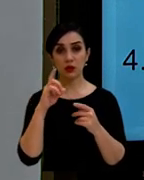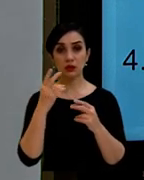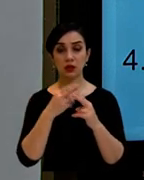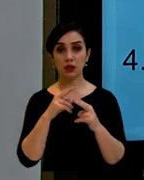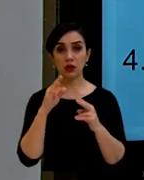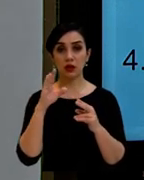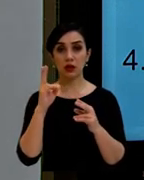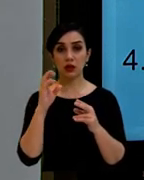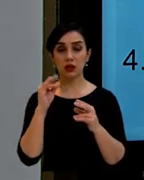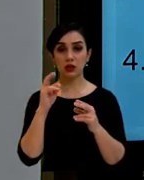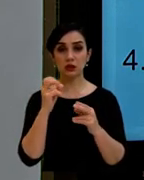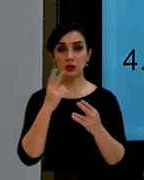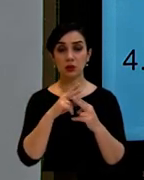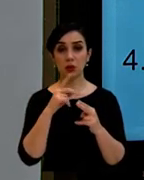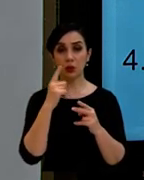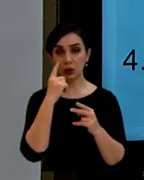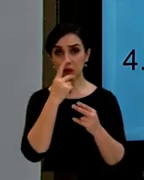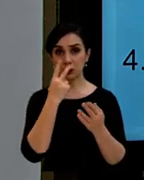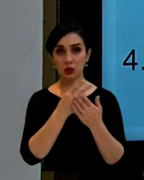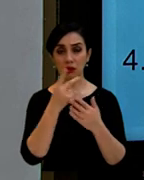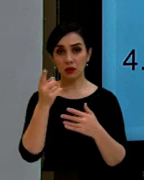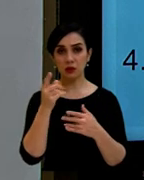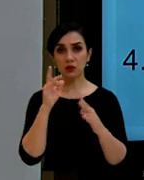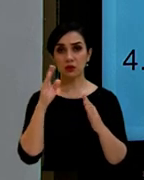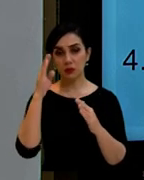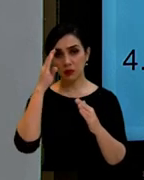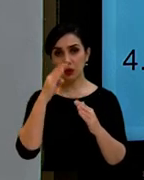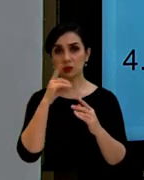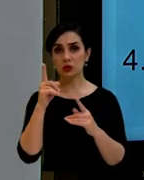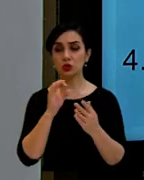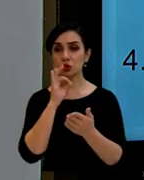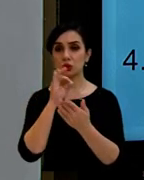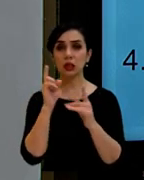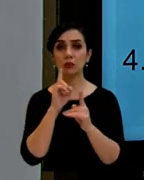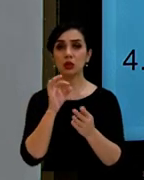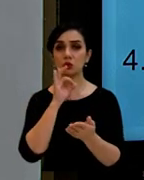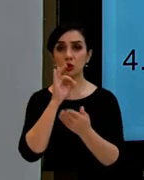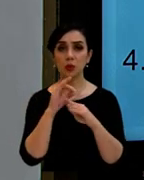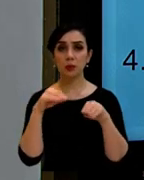Voz kecha olmaydi degan ma'noda. Dadasi endi sizga nima deb javob beraman?